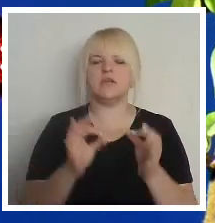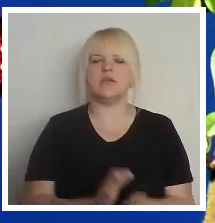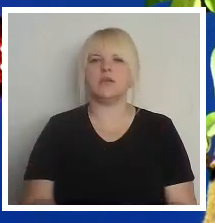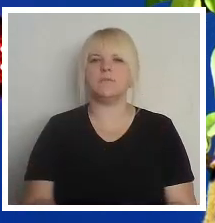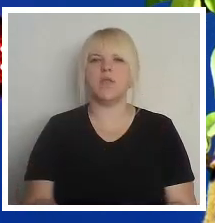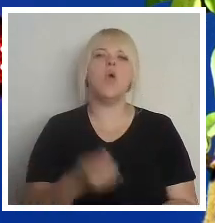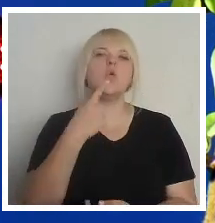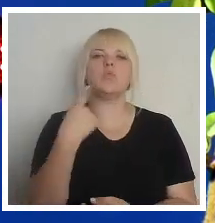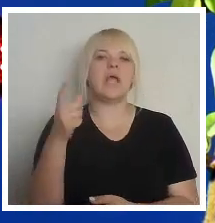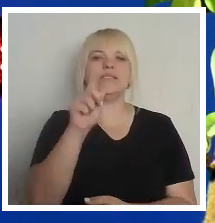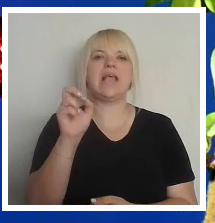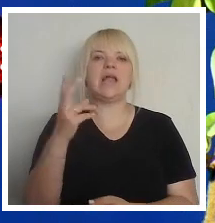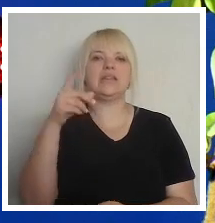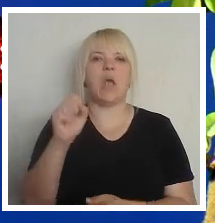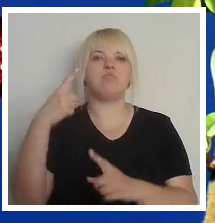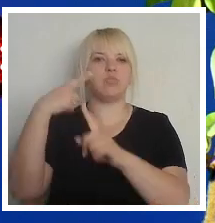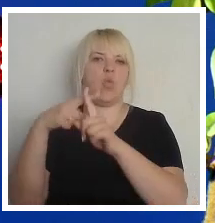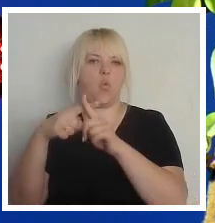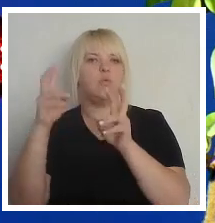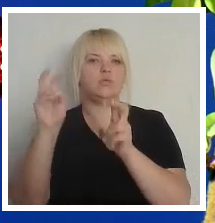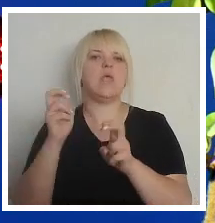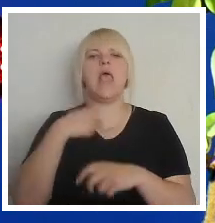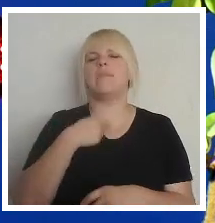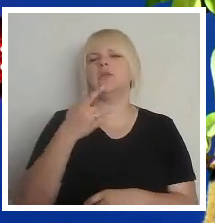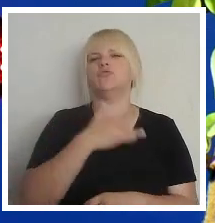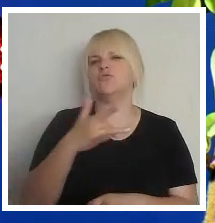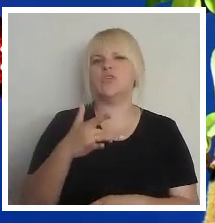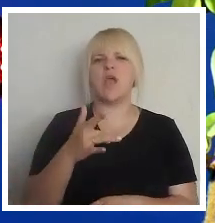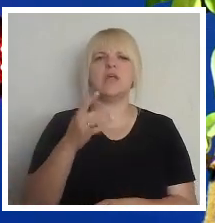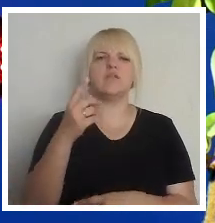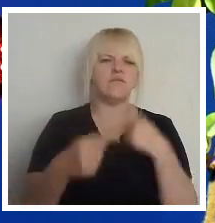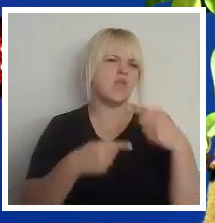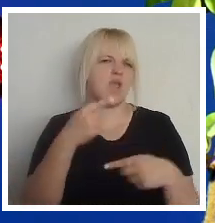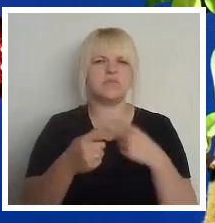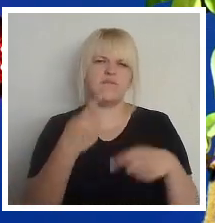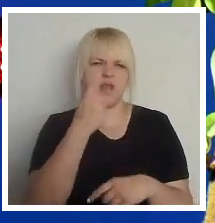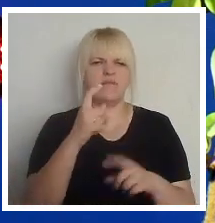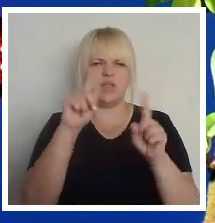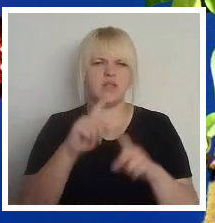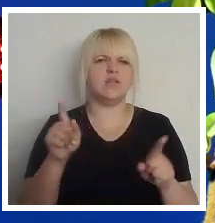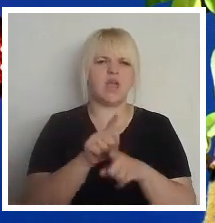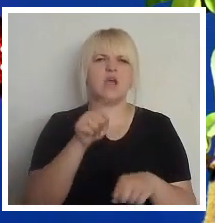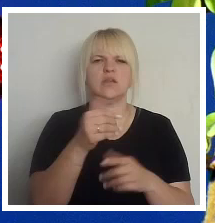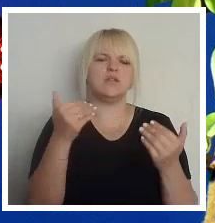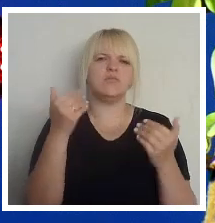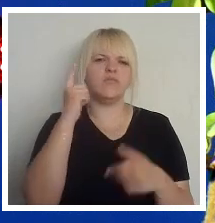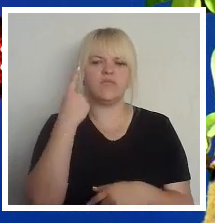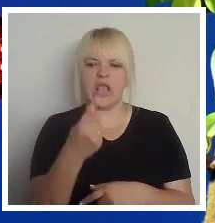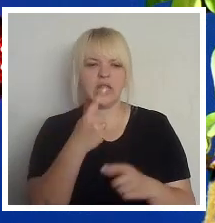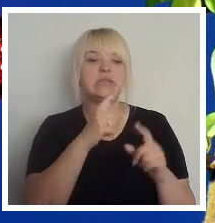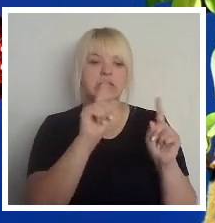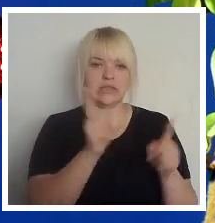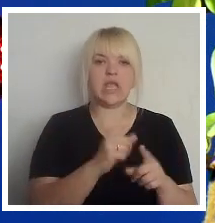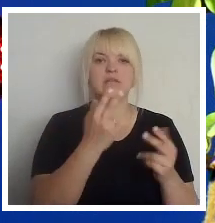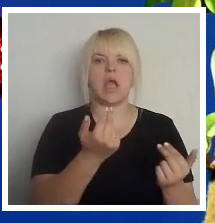Runājot par Santa Plus, man liekas, vienmēr īstenībā vēl viena lieta, par kas, viens ir tas,